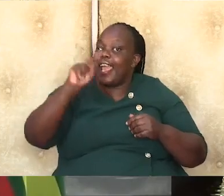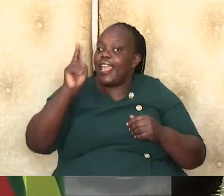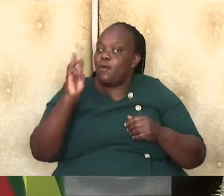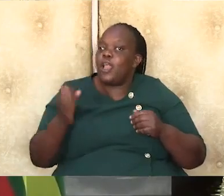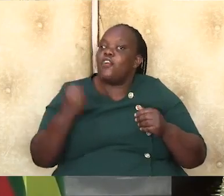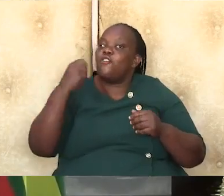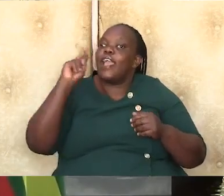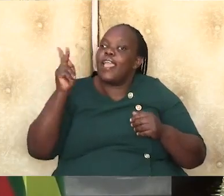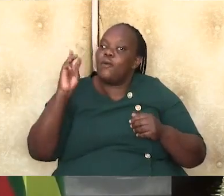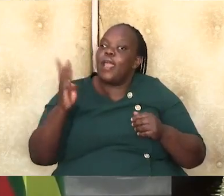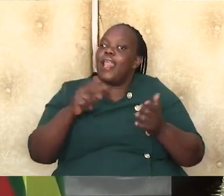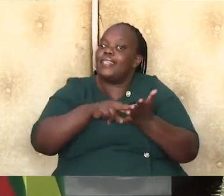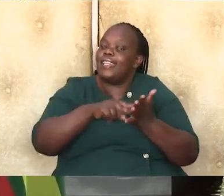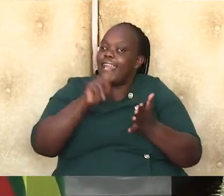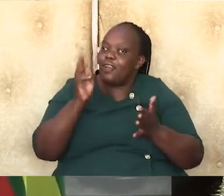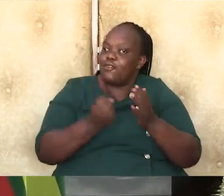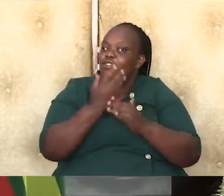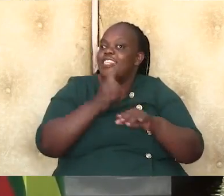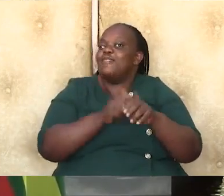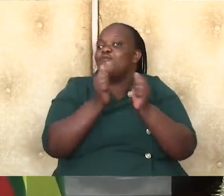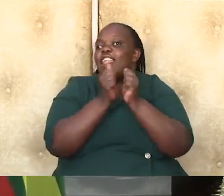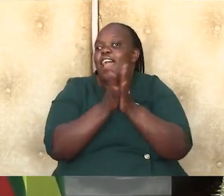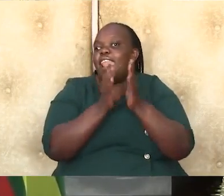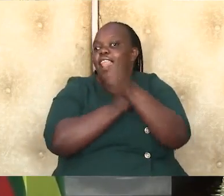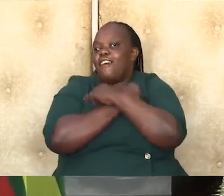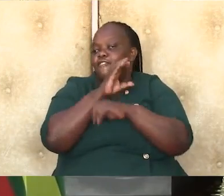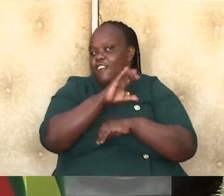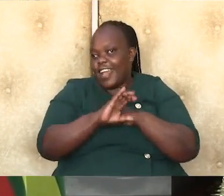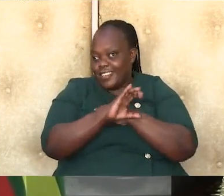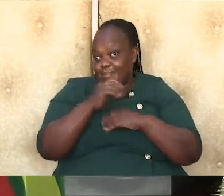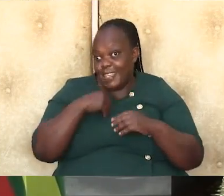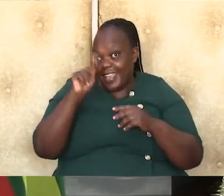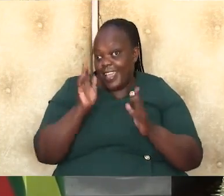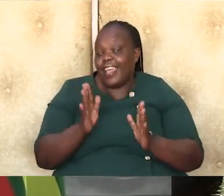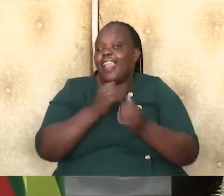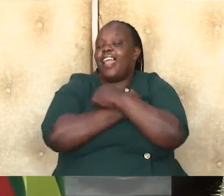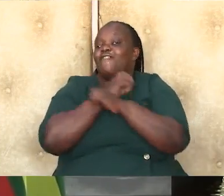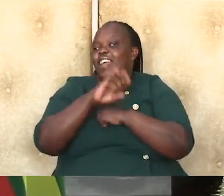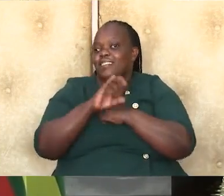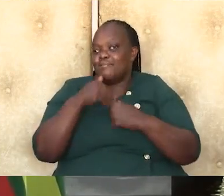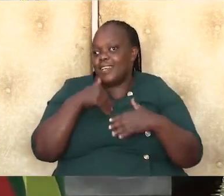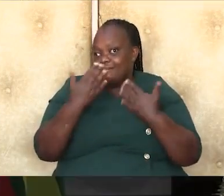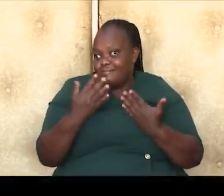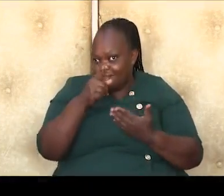itainuka, Kenya itasimama, Kenya itanawiri kwa umoja na uzalendo. Mimi ni Mkenya mzalendo. Je, wewe? Asanteni.